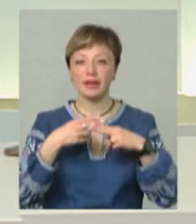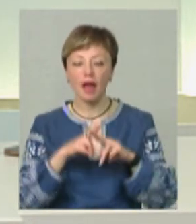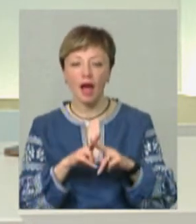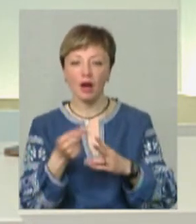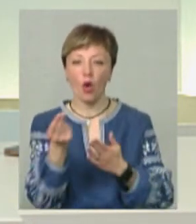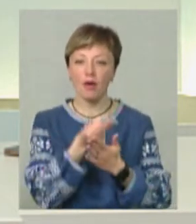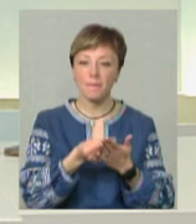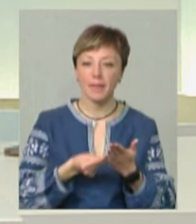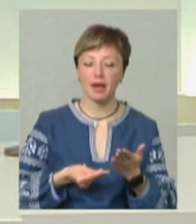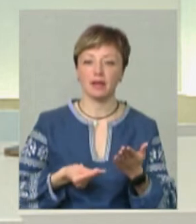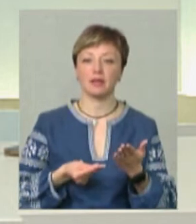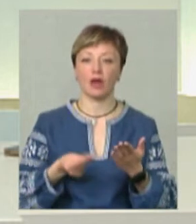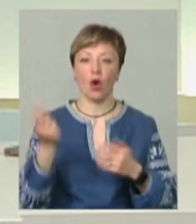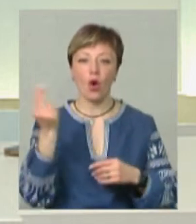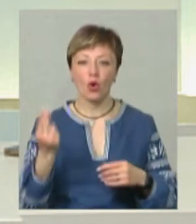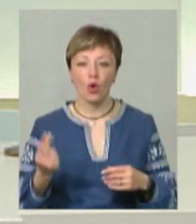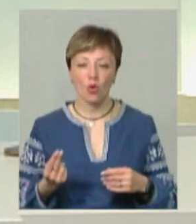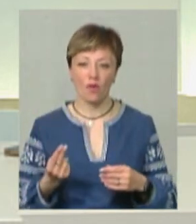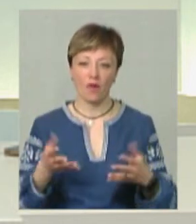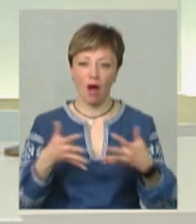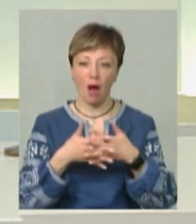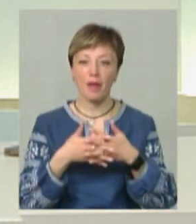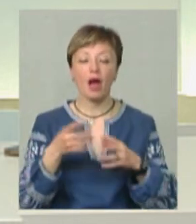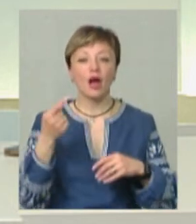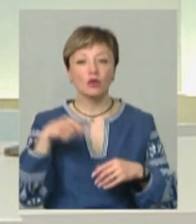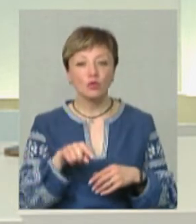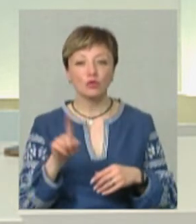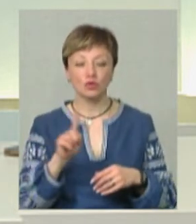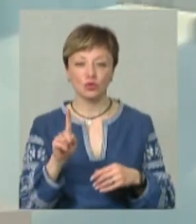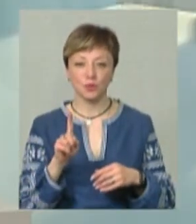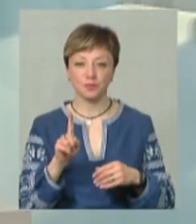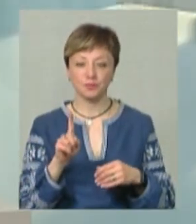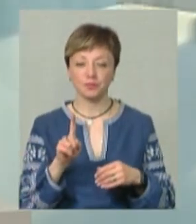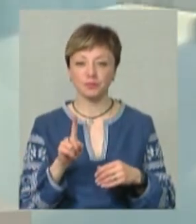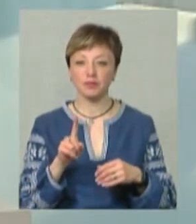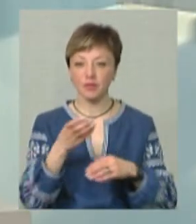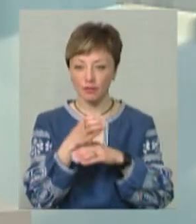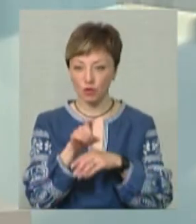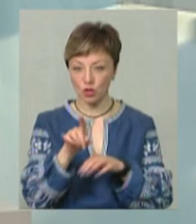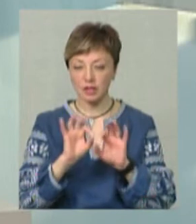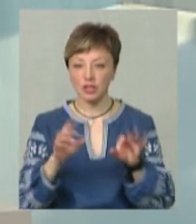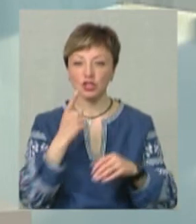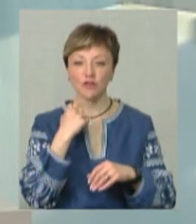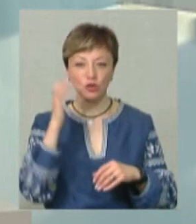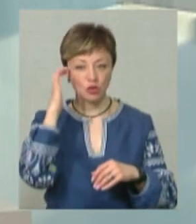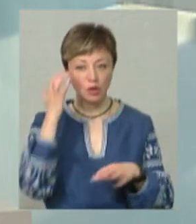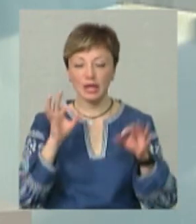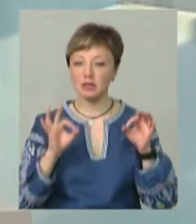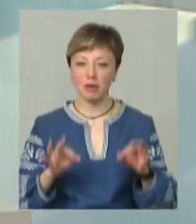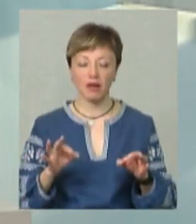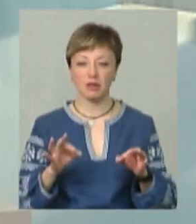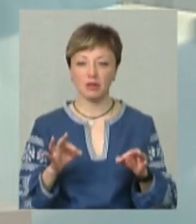такі орнаментики, такі кольорової гами. Тому що у сюжеті зазначено, що червоно-чорне